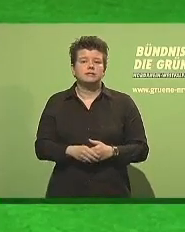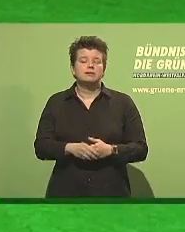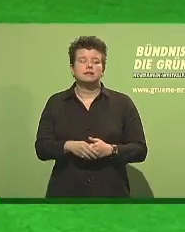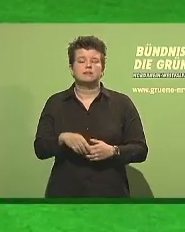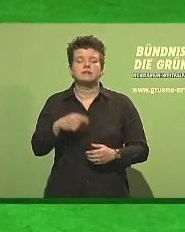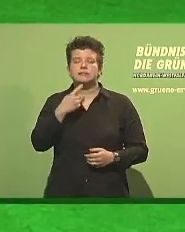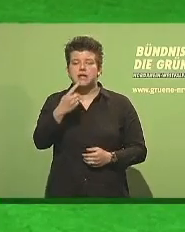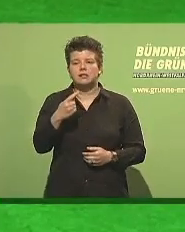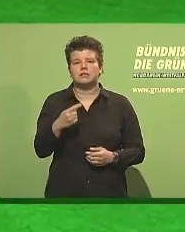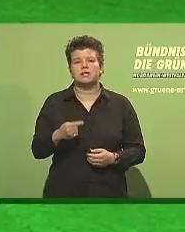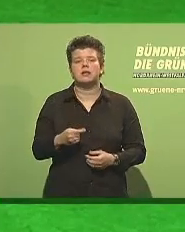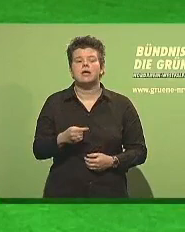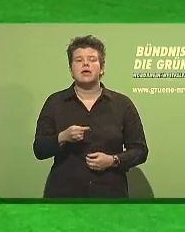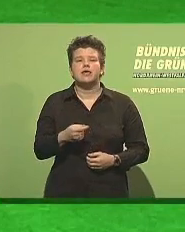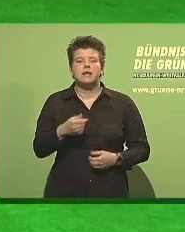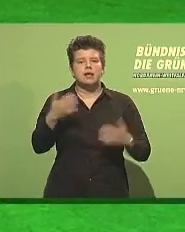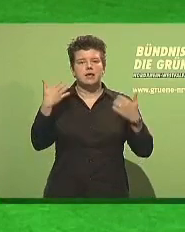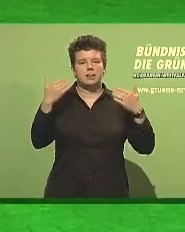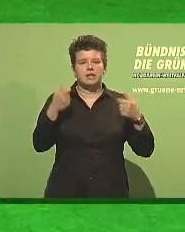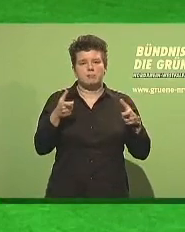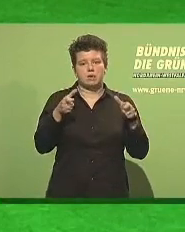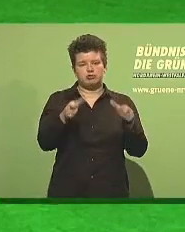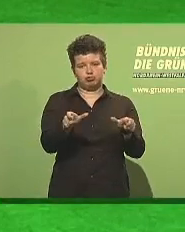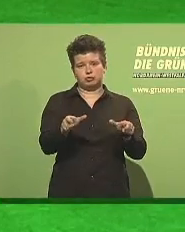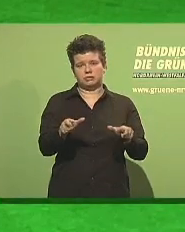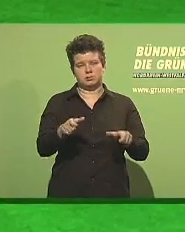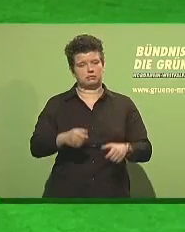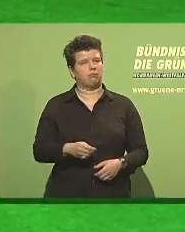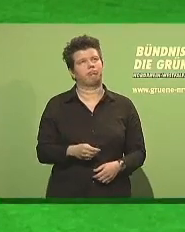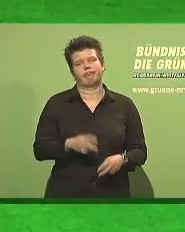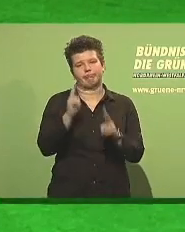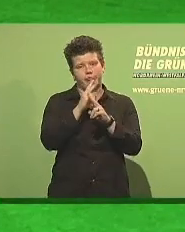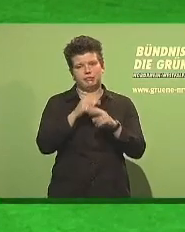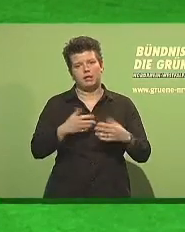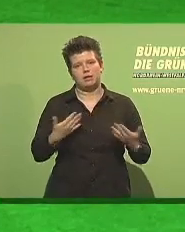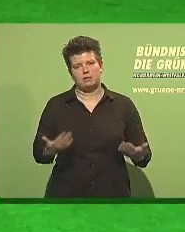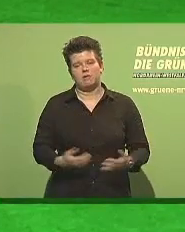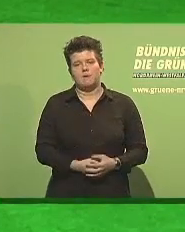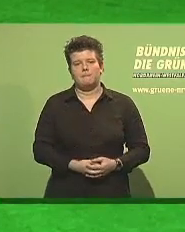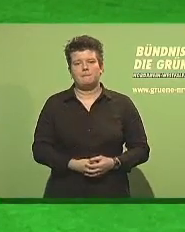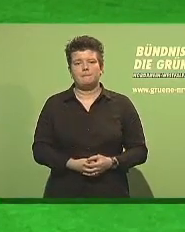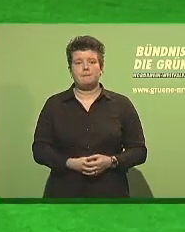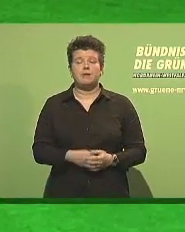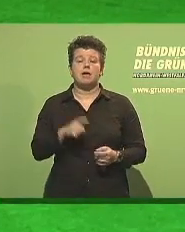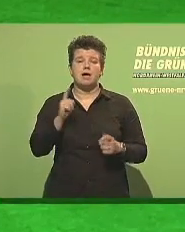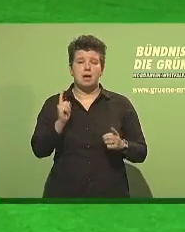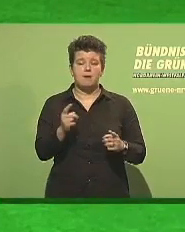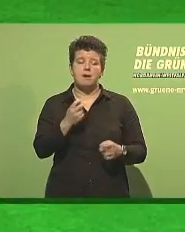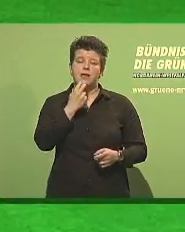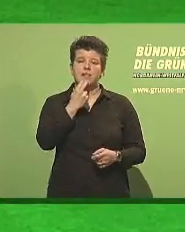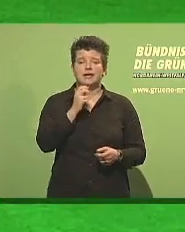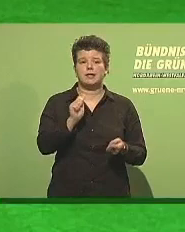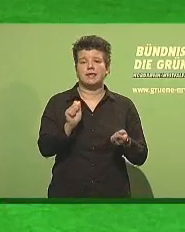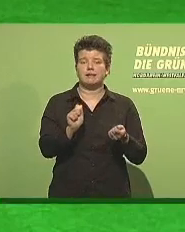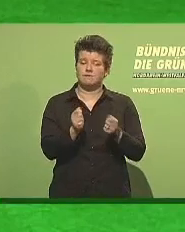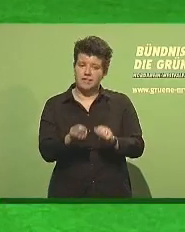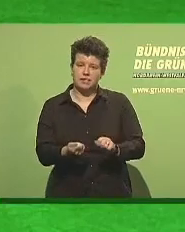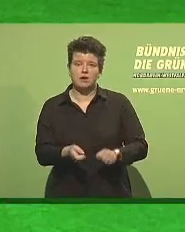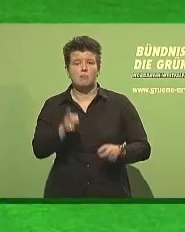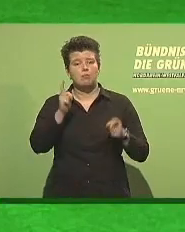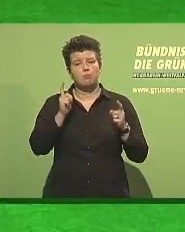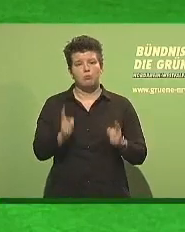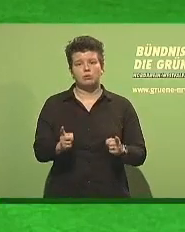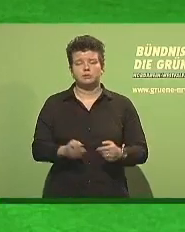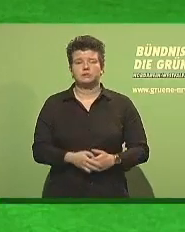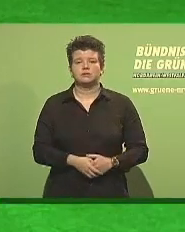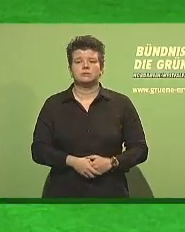halten. Aber Klimaschutz geht nicht ohne Energiewende und die fährt eher gerade krachend vor die Wand. Dieser Bundesregierung